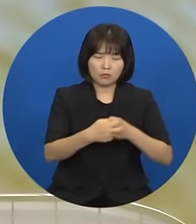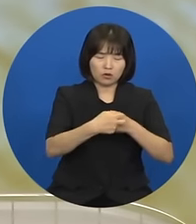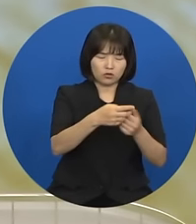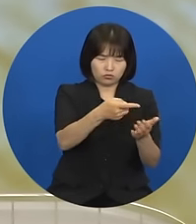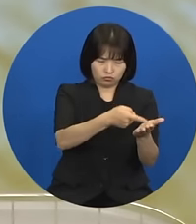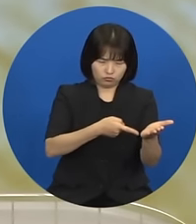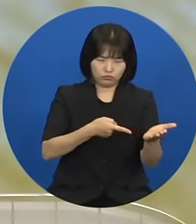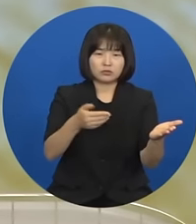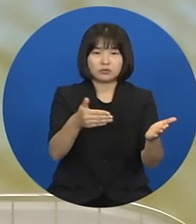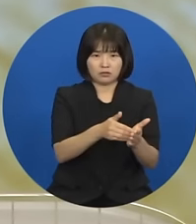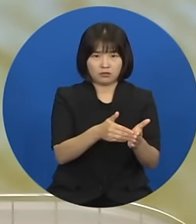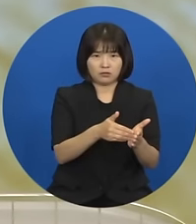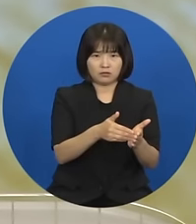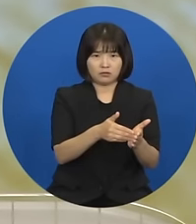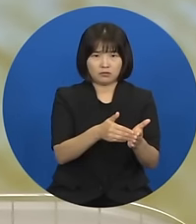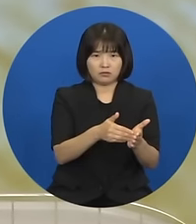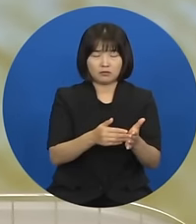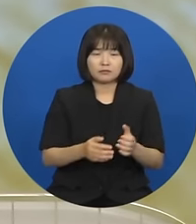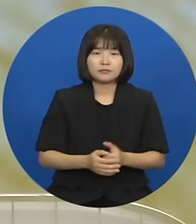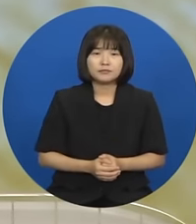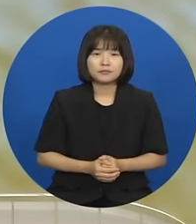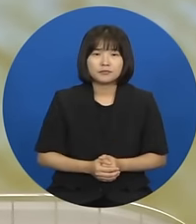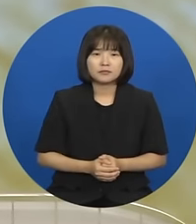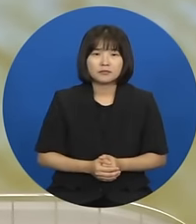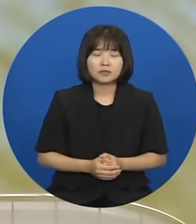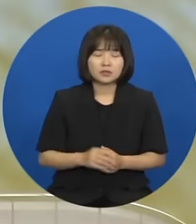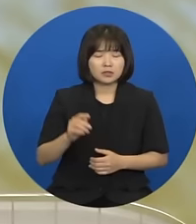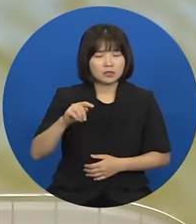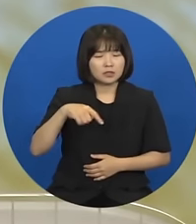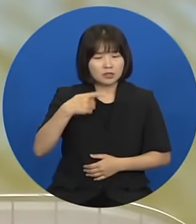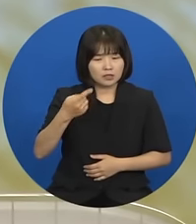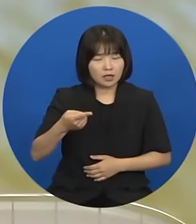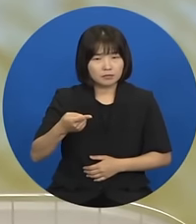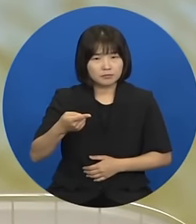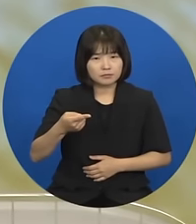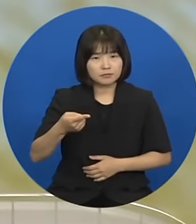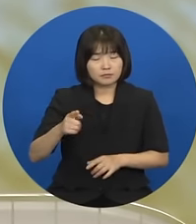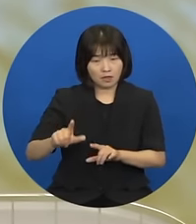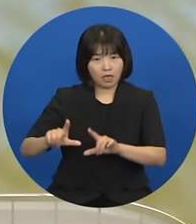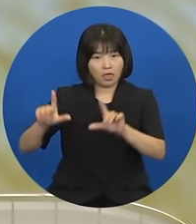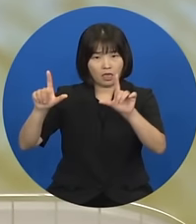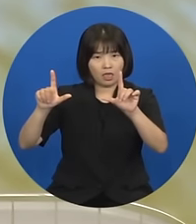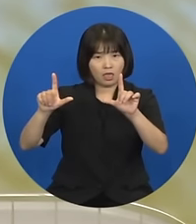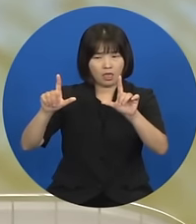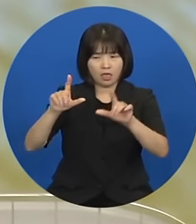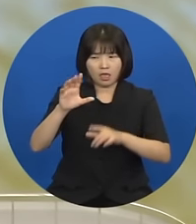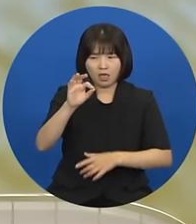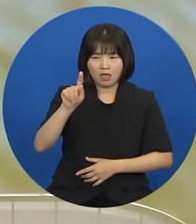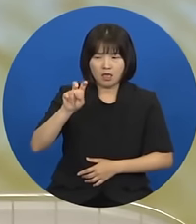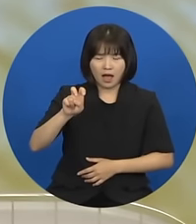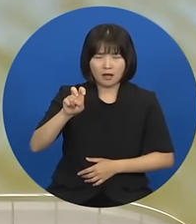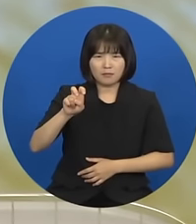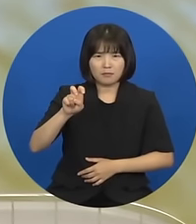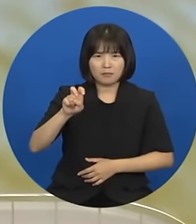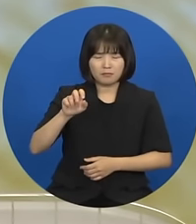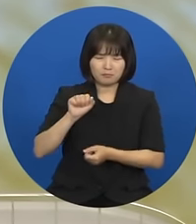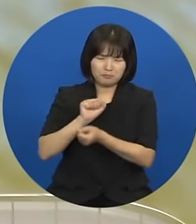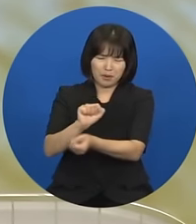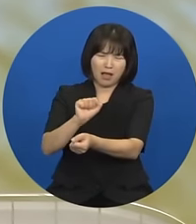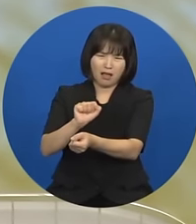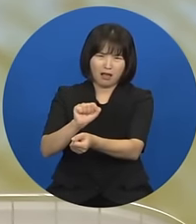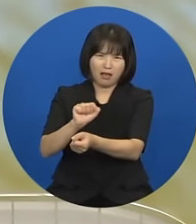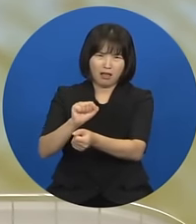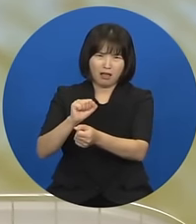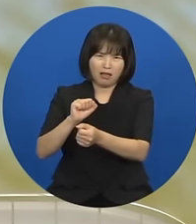수술을 받으셨어요. 그런데 그 다음 해가 되었을 때 암이 전이가 되셨다는 진단을